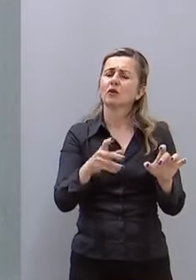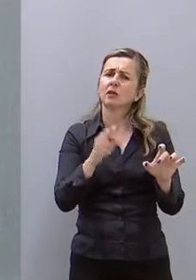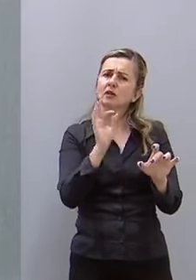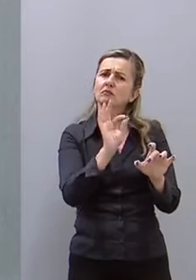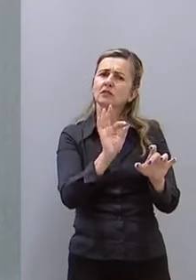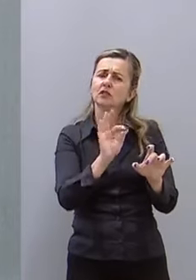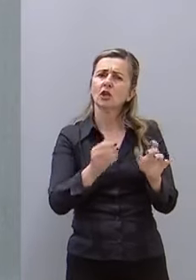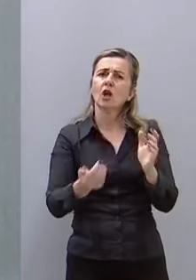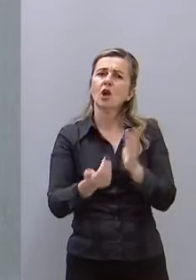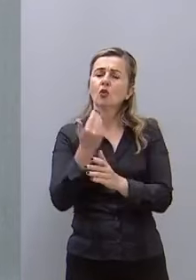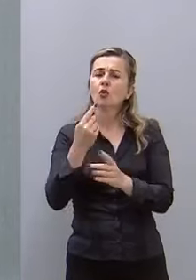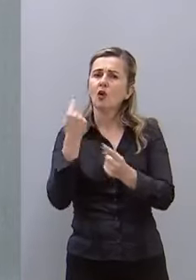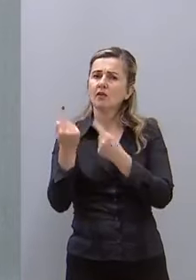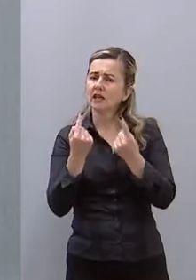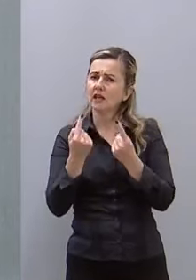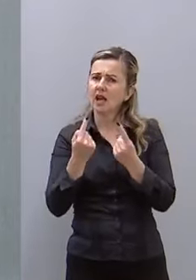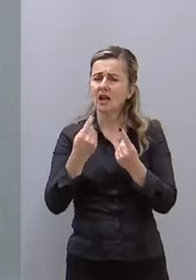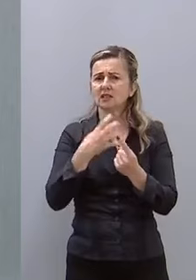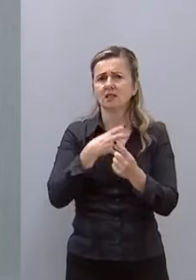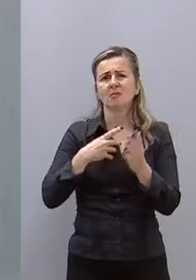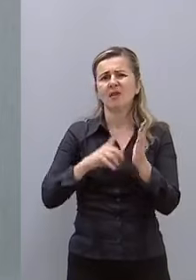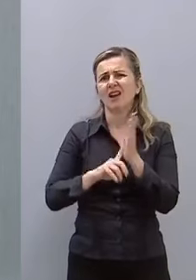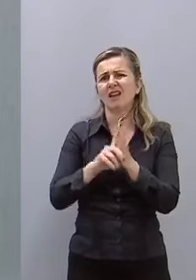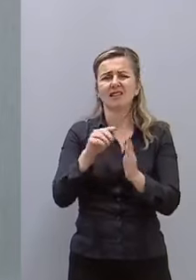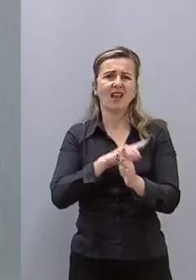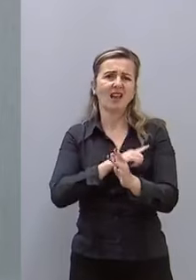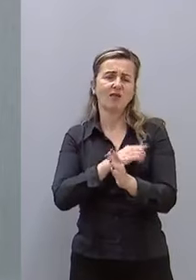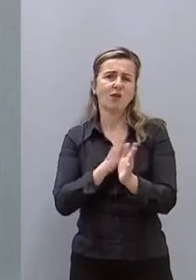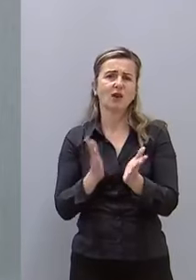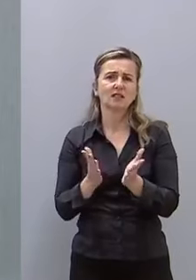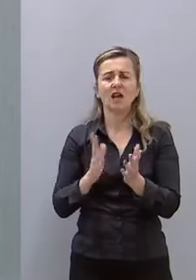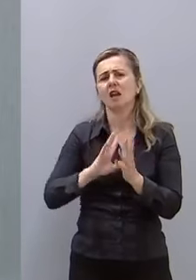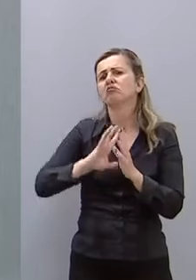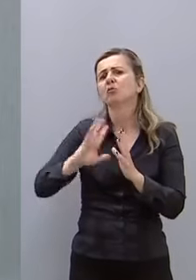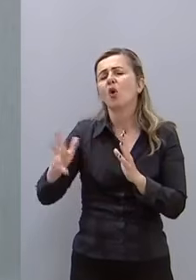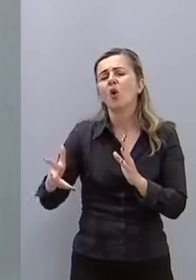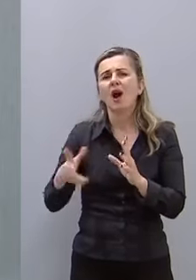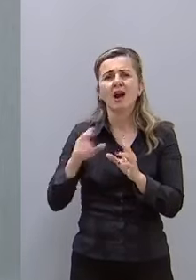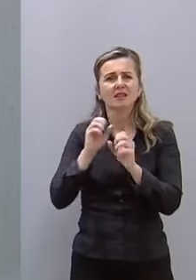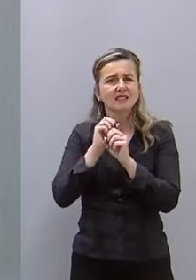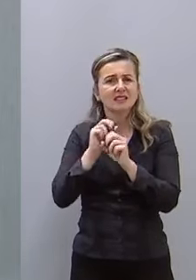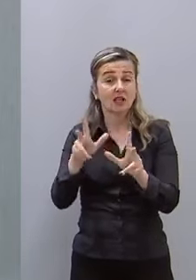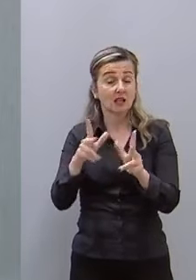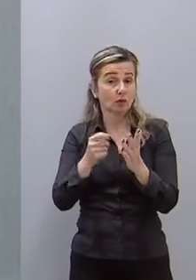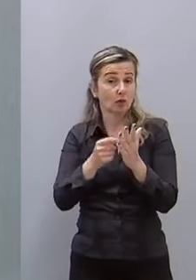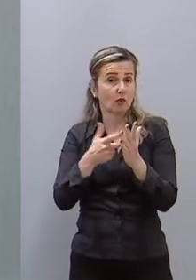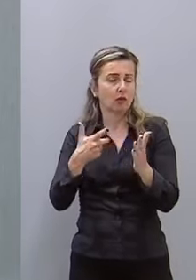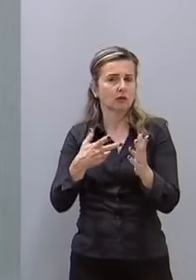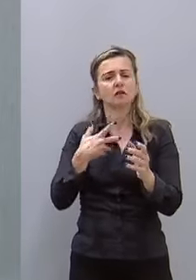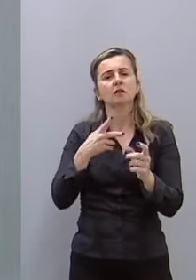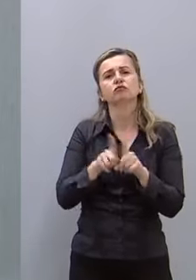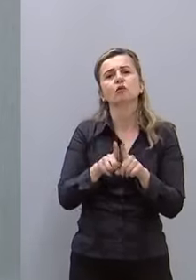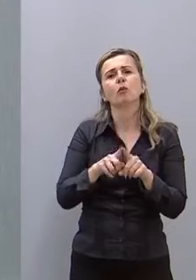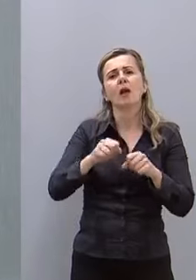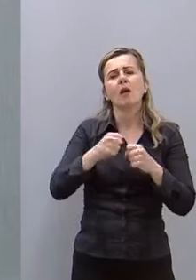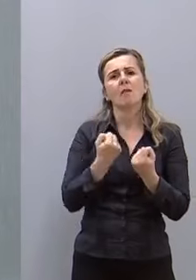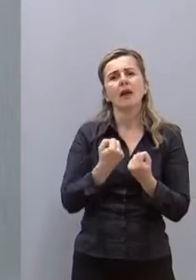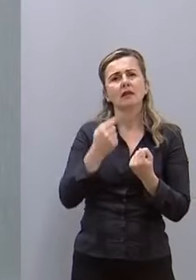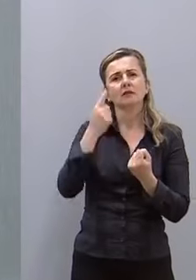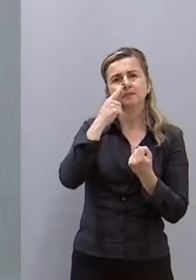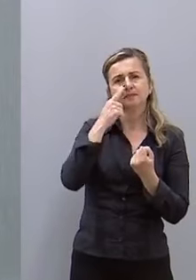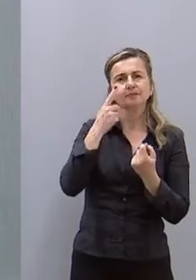di sindromi influenzali oppure anche altre segnalazioni che sono rilevanti come la perdita di gusto